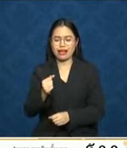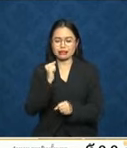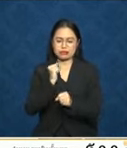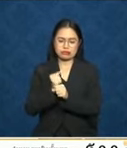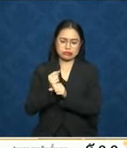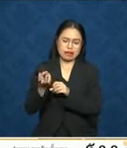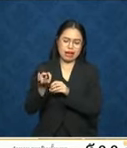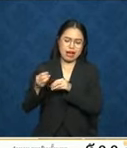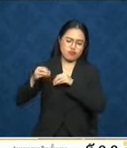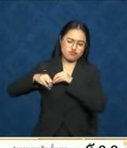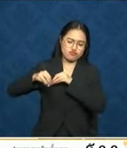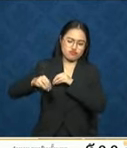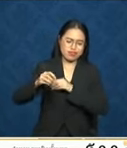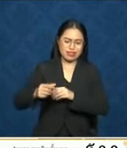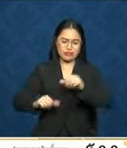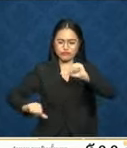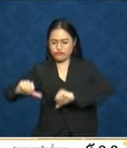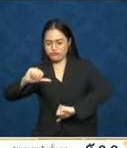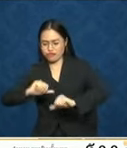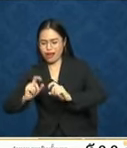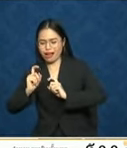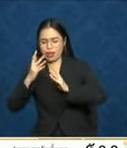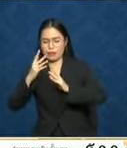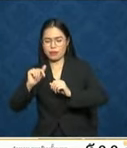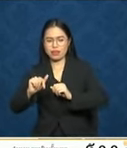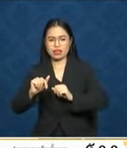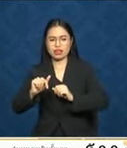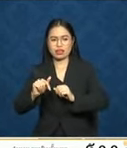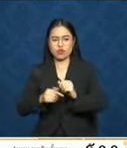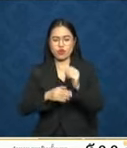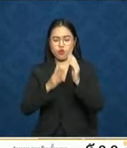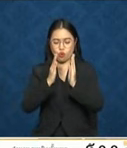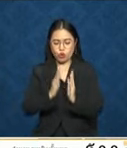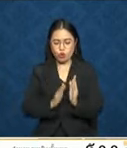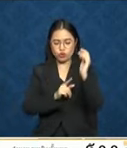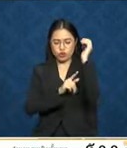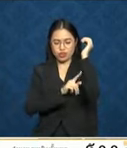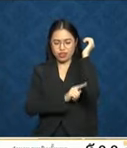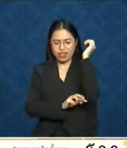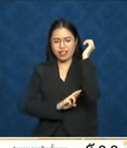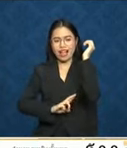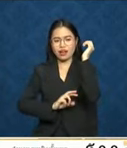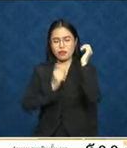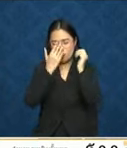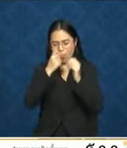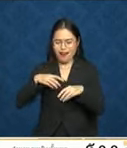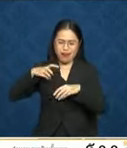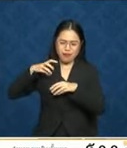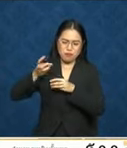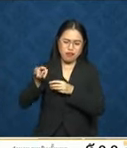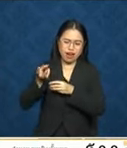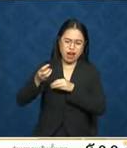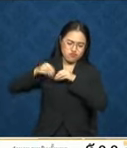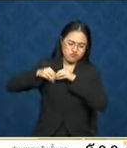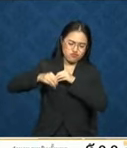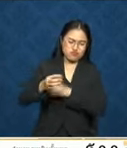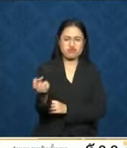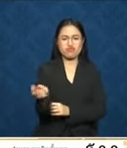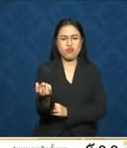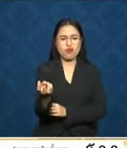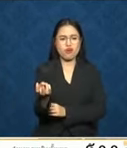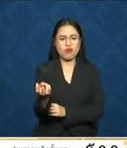ข้าวที่ปลอดภัยต่อสุขภาพของคนตรังคนบ้านผมเนื่องจากผลผลิตที่มีอยู่จำกัดข้าวที่ปลอดภั